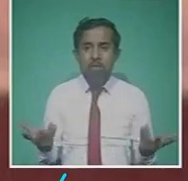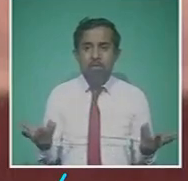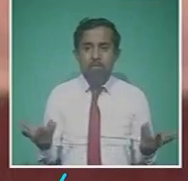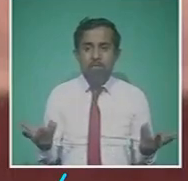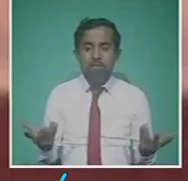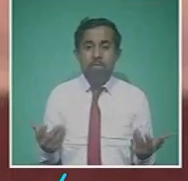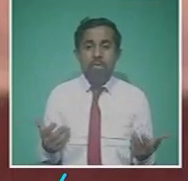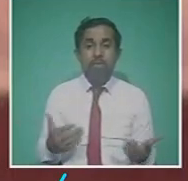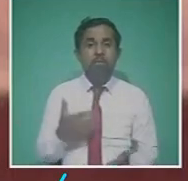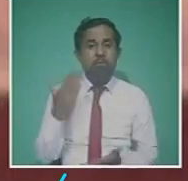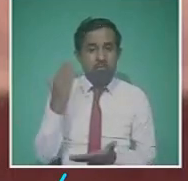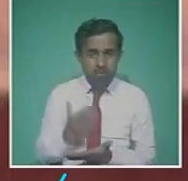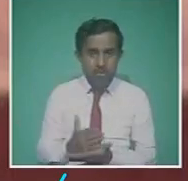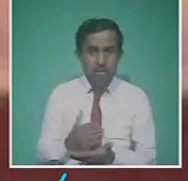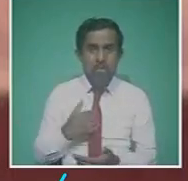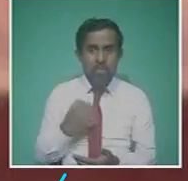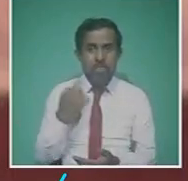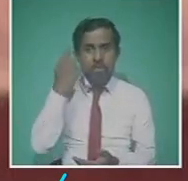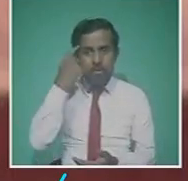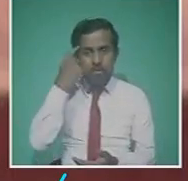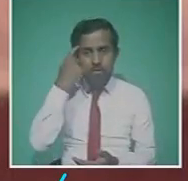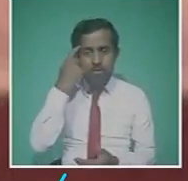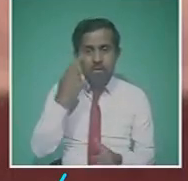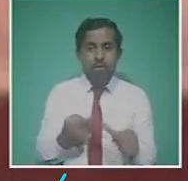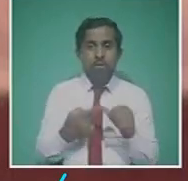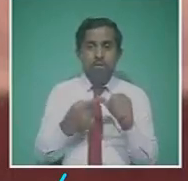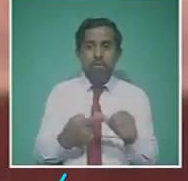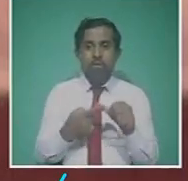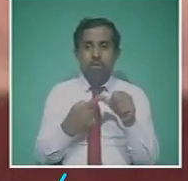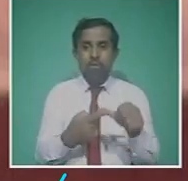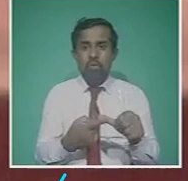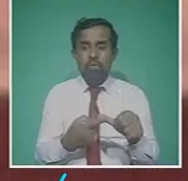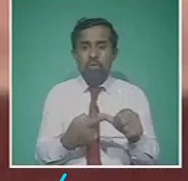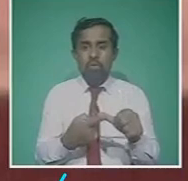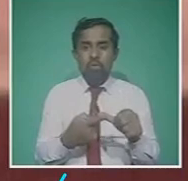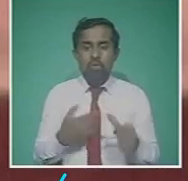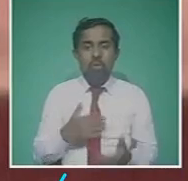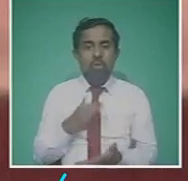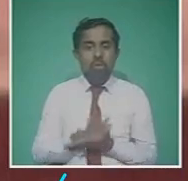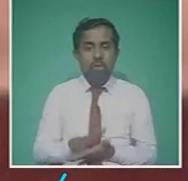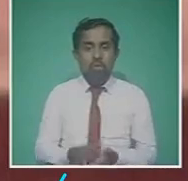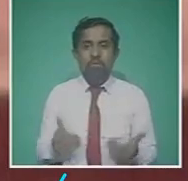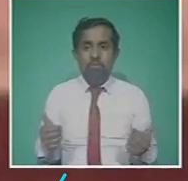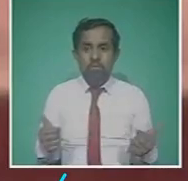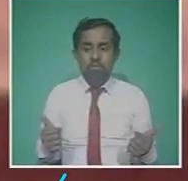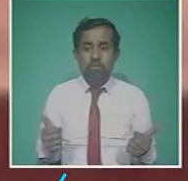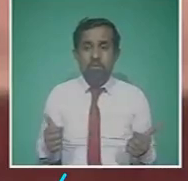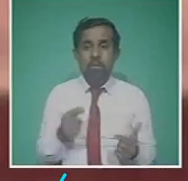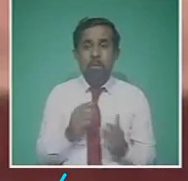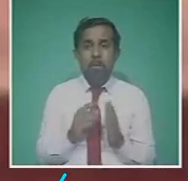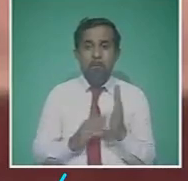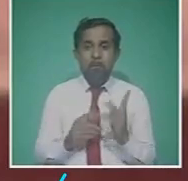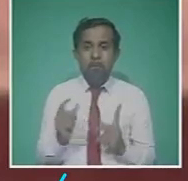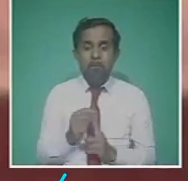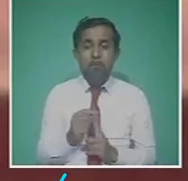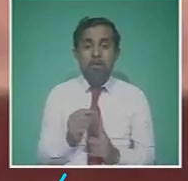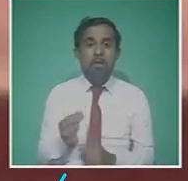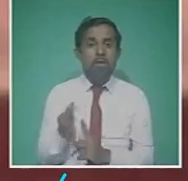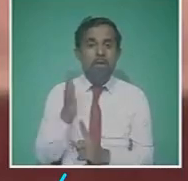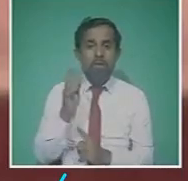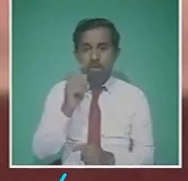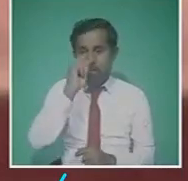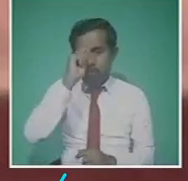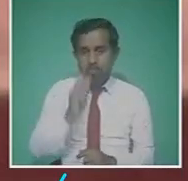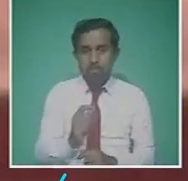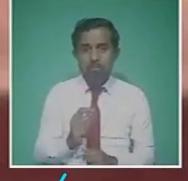ඒවා කඩාවැටලා තියෙන බව අපි දන්නවා ඒවට විසඳුම් හොයන්න ඕන අපි සතුටු වෙනවා ගරු මූලාශ්‍රයේ මන්ත්‍රීතුමනි ජනාධිපතිතුමා